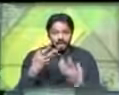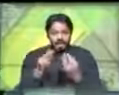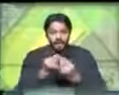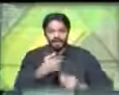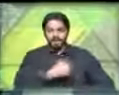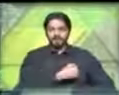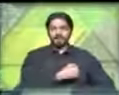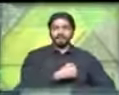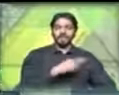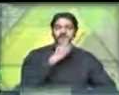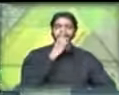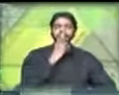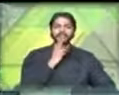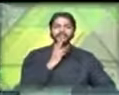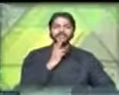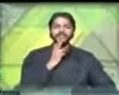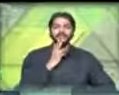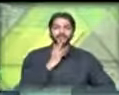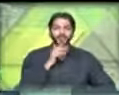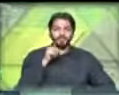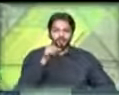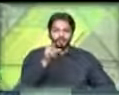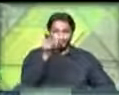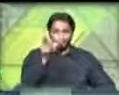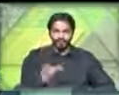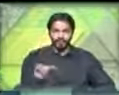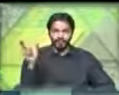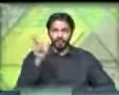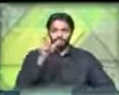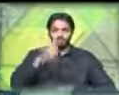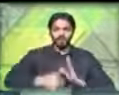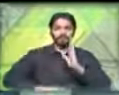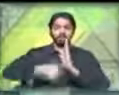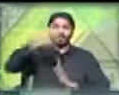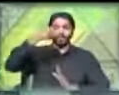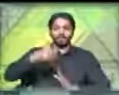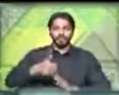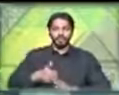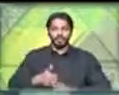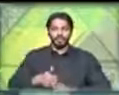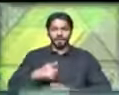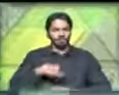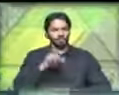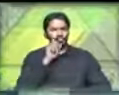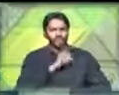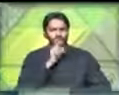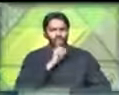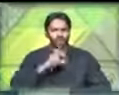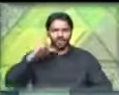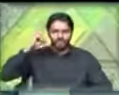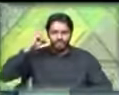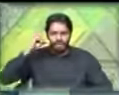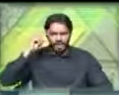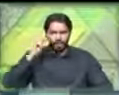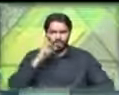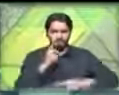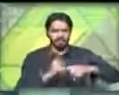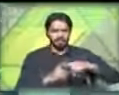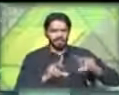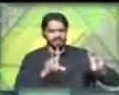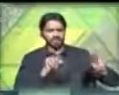القصد والنية، فينجو العبد بذلك من طريق المغضوب عليهم ومن طريق